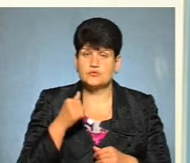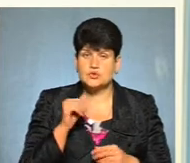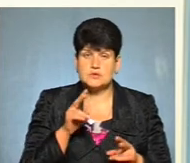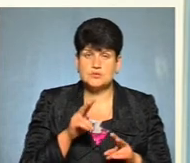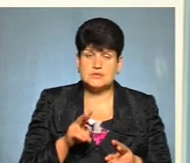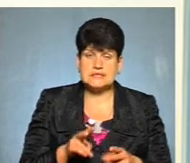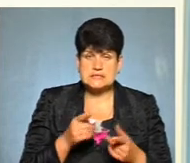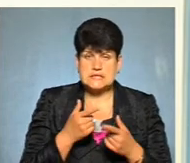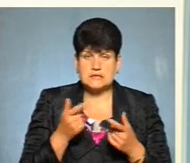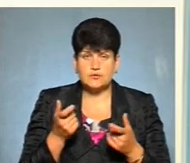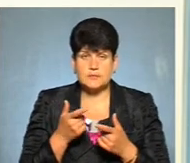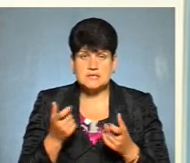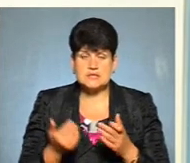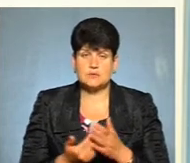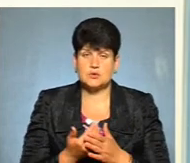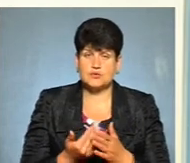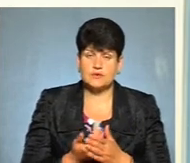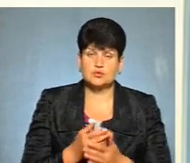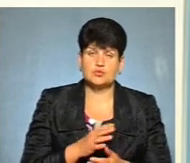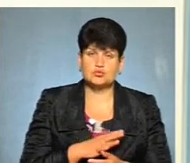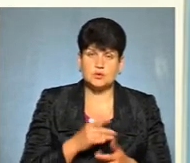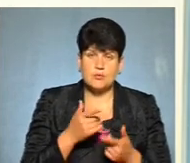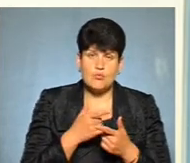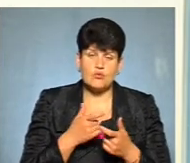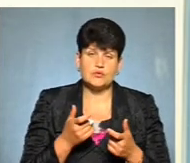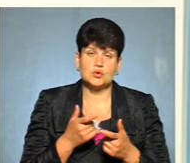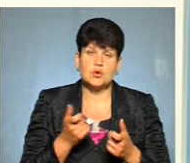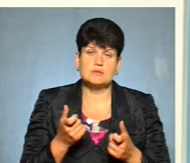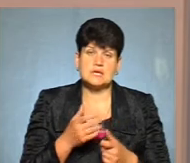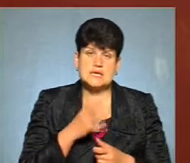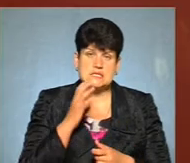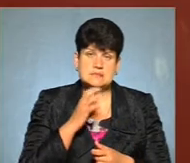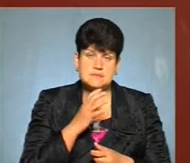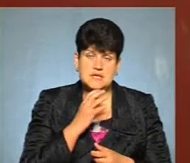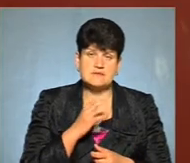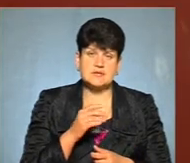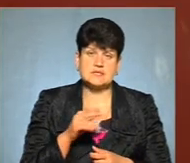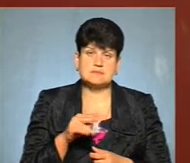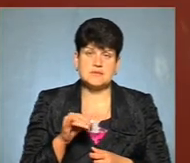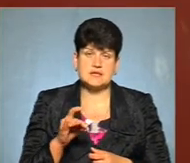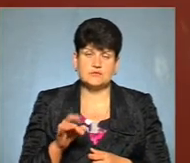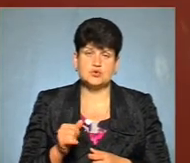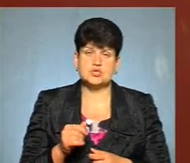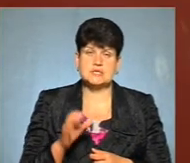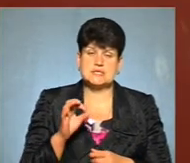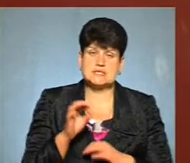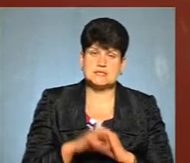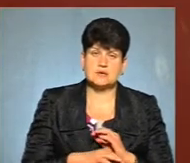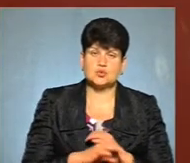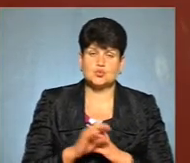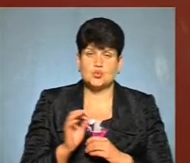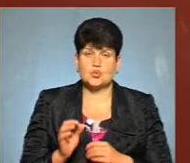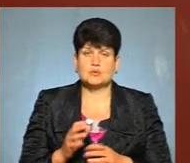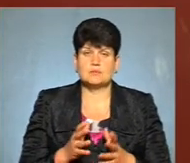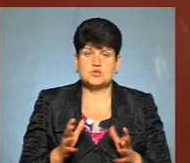за інформаційними новинами, то були повідомлення із півдня, із півночі, заходу, сходу. Найбільша акція відбулася